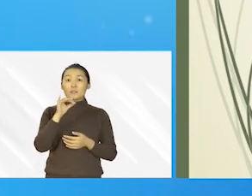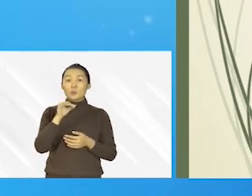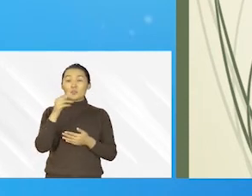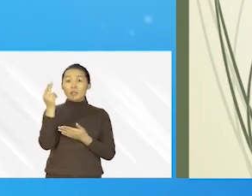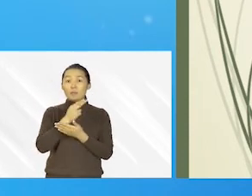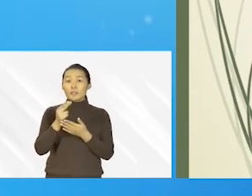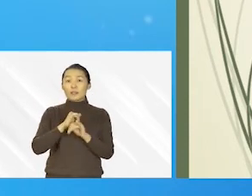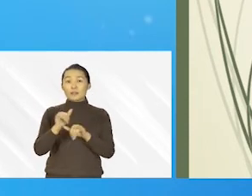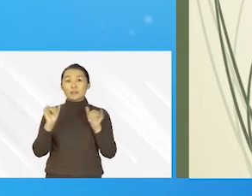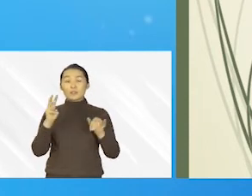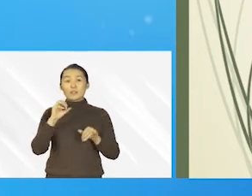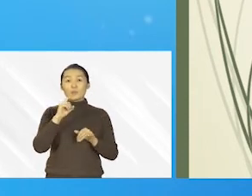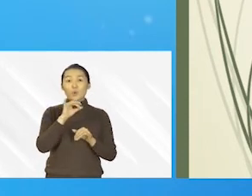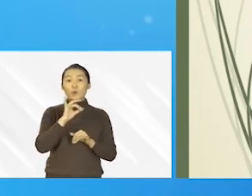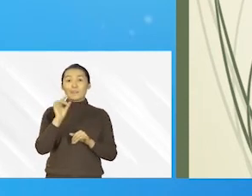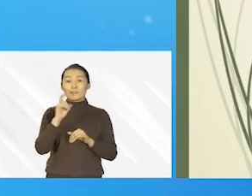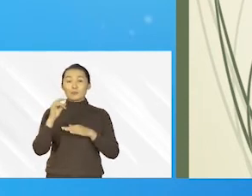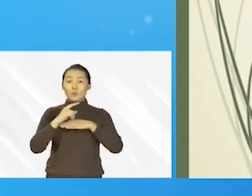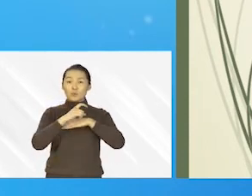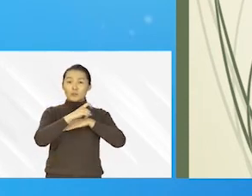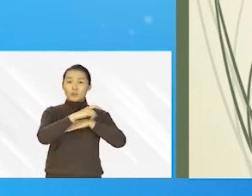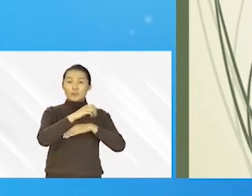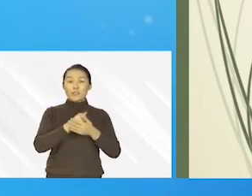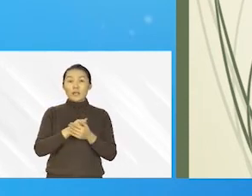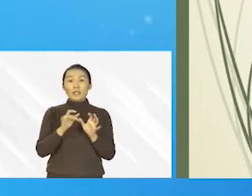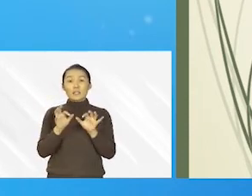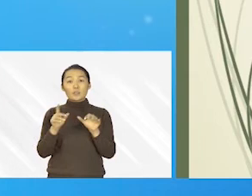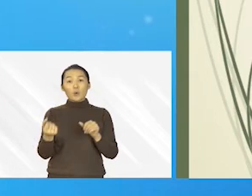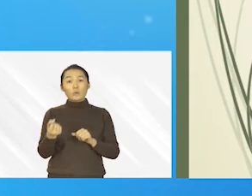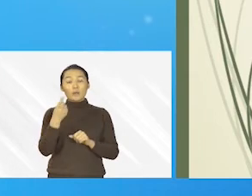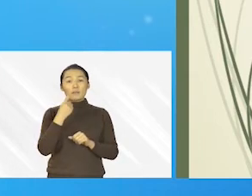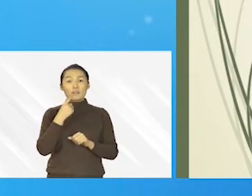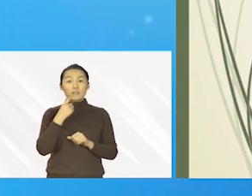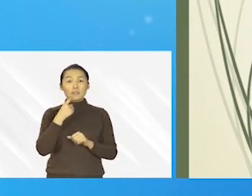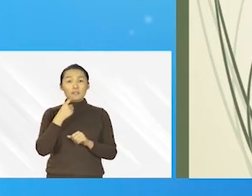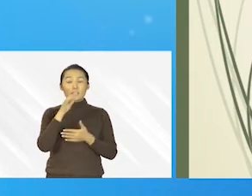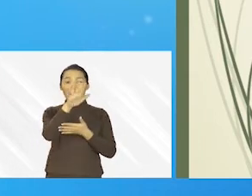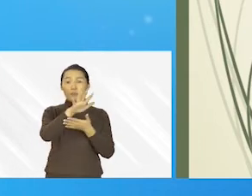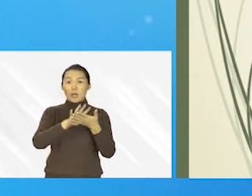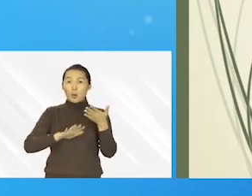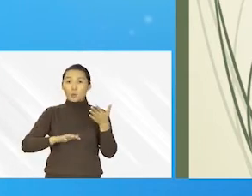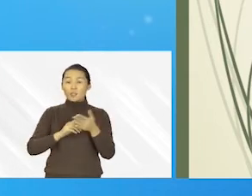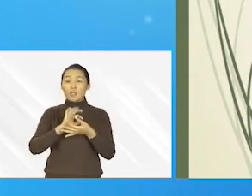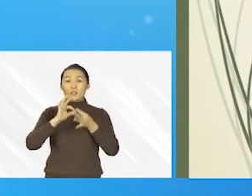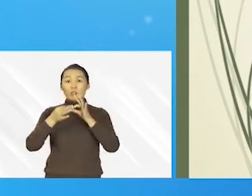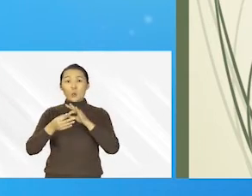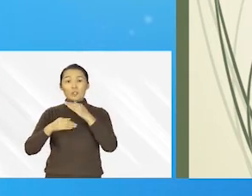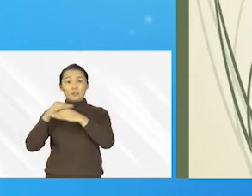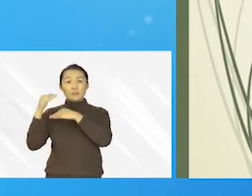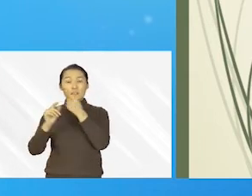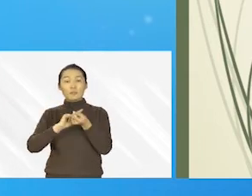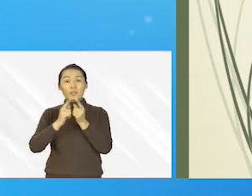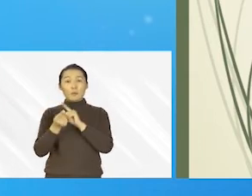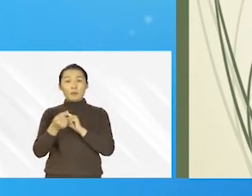развитие мух из гусениц. О том, что насекомые появляются из яиц и проходят сложный цикл метаморфоза,